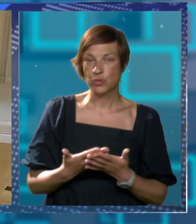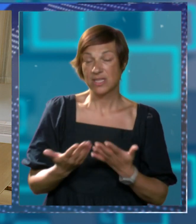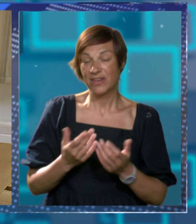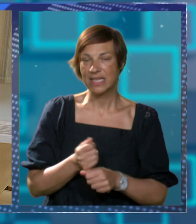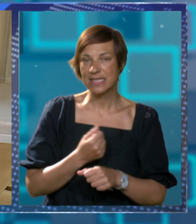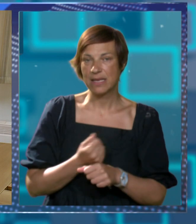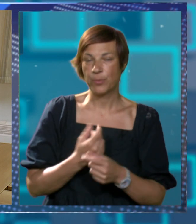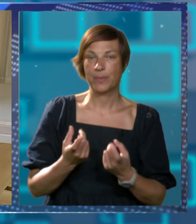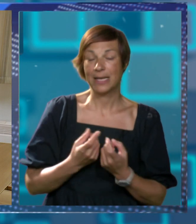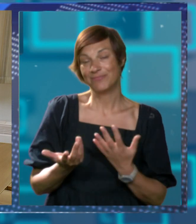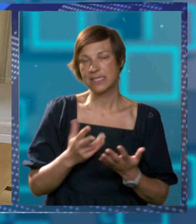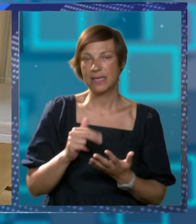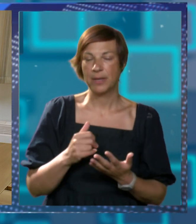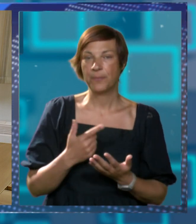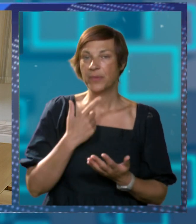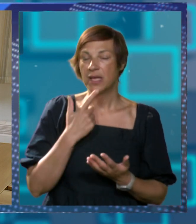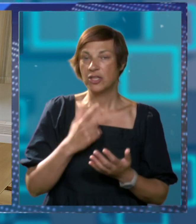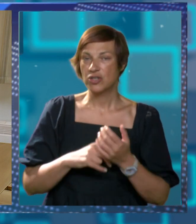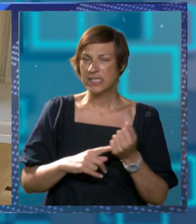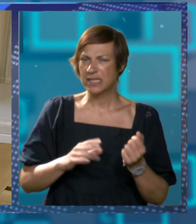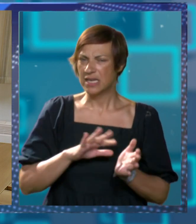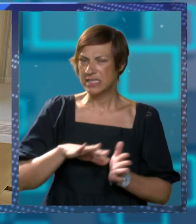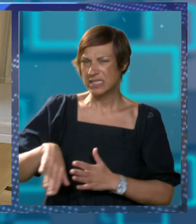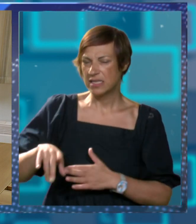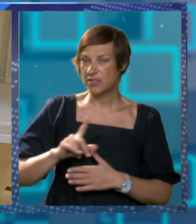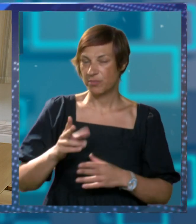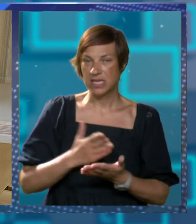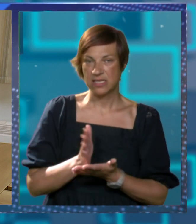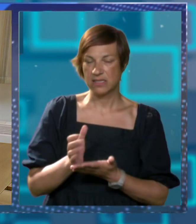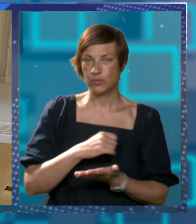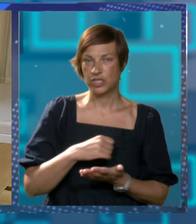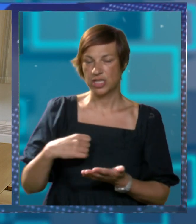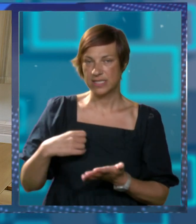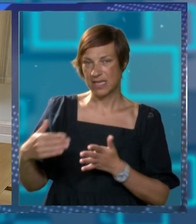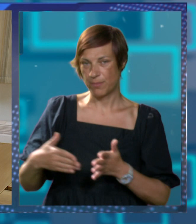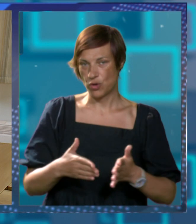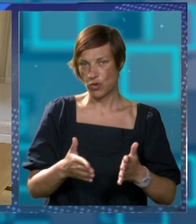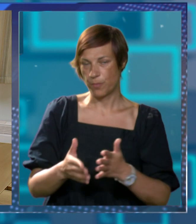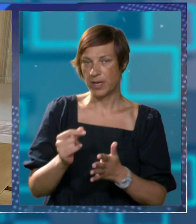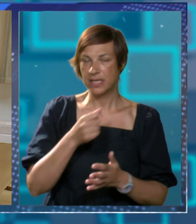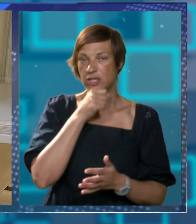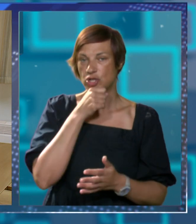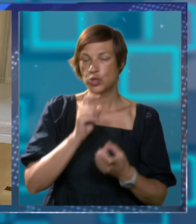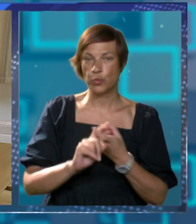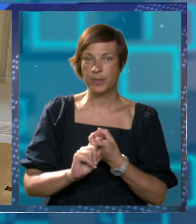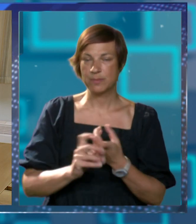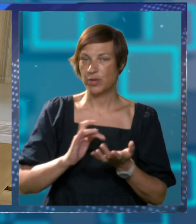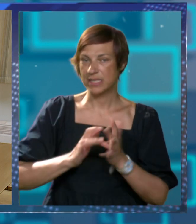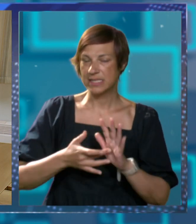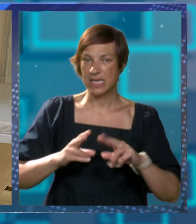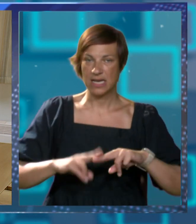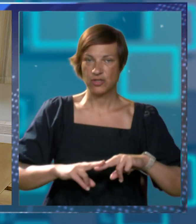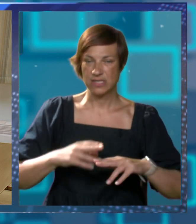za popravke, rekonstrukciju, ali ajmo reći da ga ima. Dok s kanalizacijom to nije slučaj, nažalost, samo ovaj obalni dio župe je spojen, dok